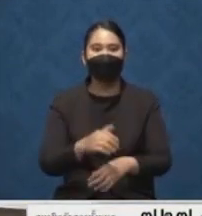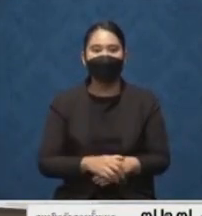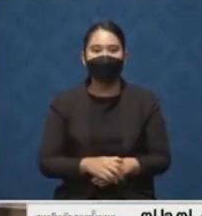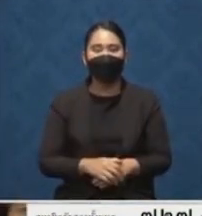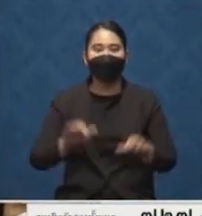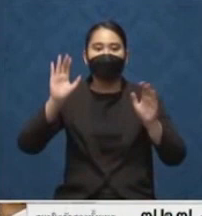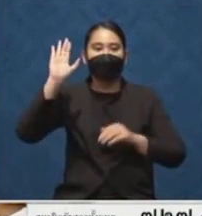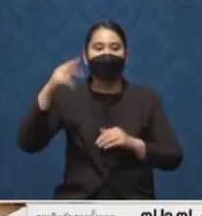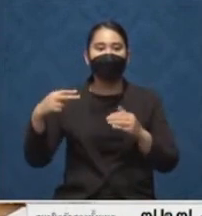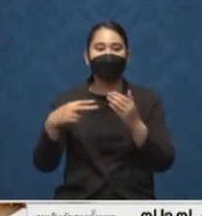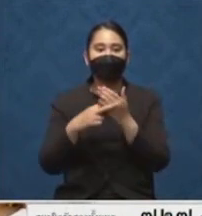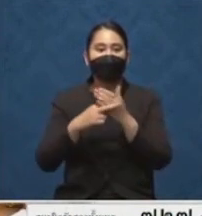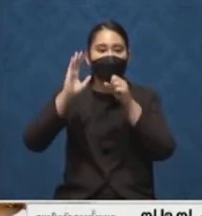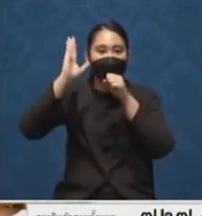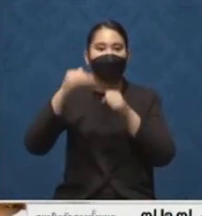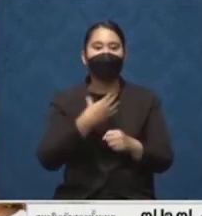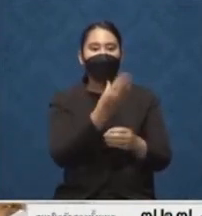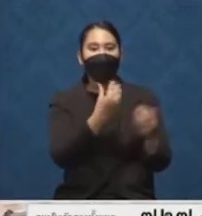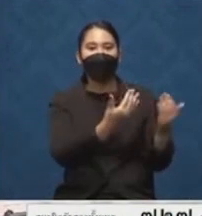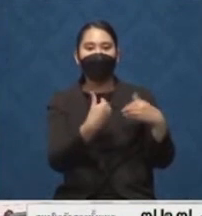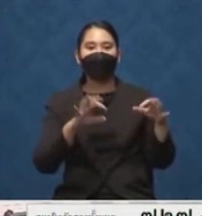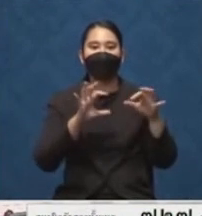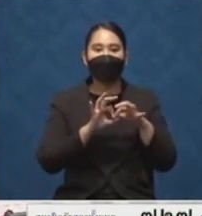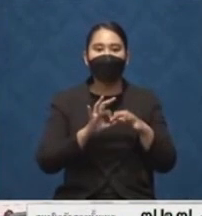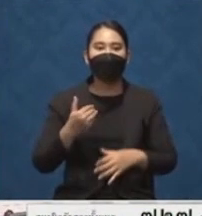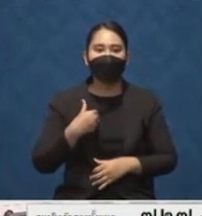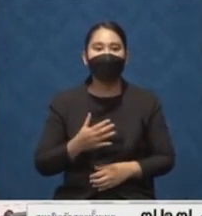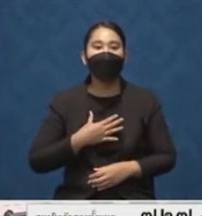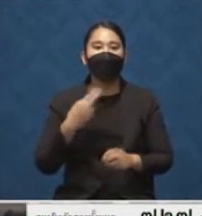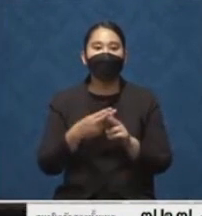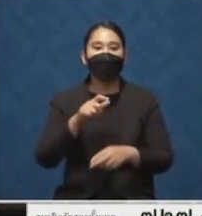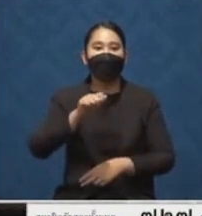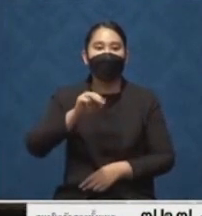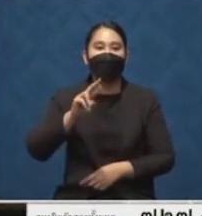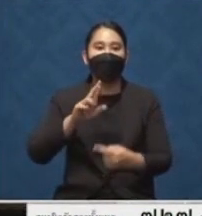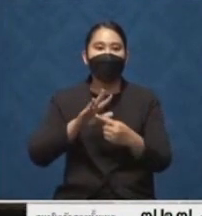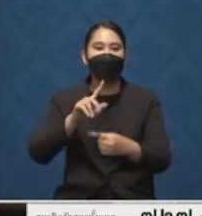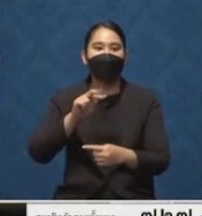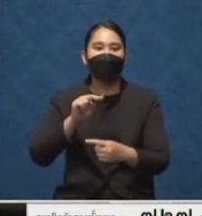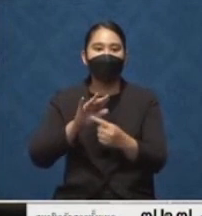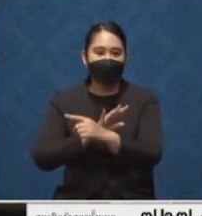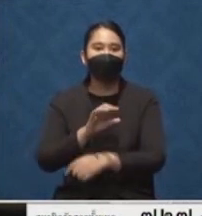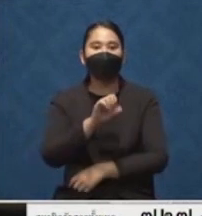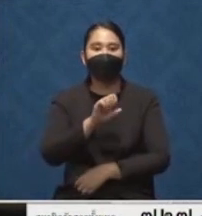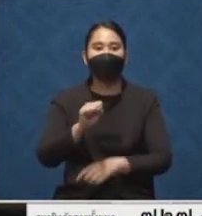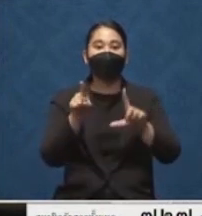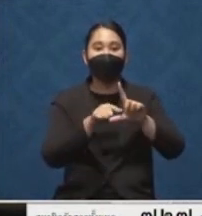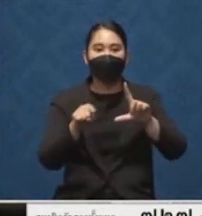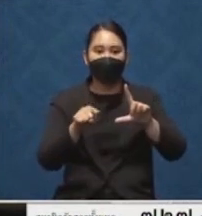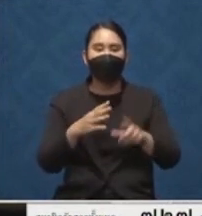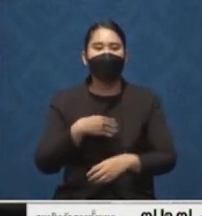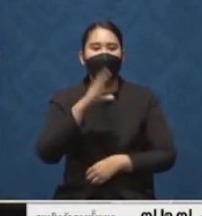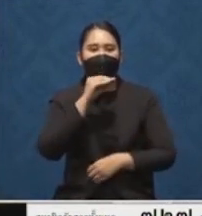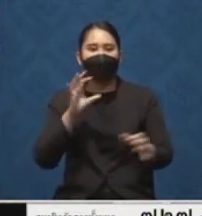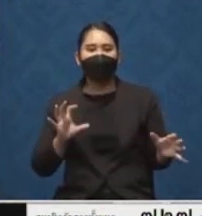ท่านประธานคะดิฉันขอประท้วงค่ะพาดพิงอีกแล้วค่ะดิฉันอมรัชโชคบุญมิกุลผู้แทนราษฎรบัญชีรายชื่อพรรคก้าวไกลค่ะนอกจากมาก้าวล่ว